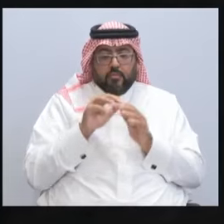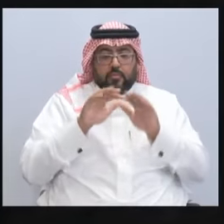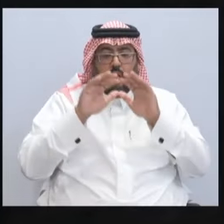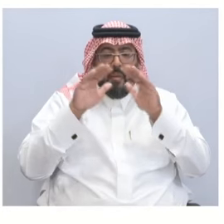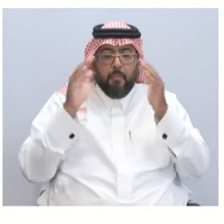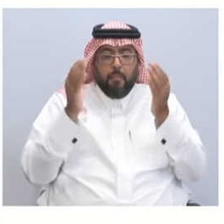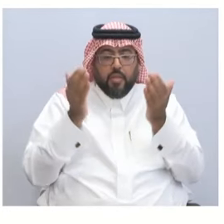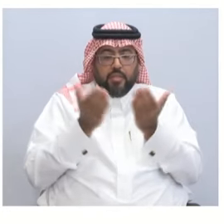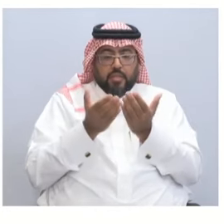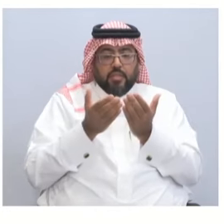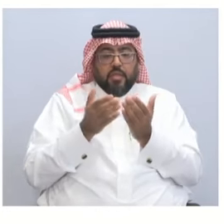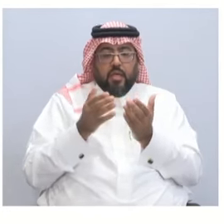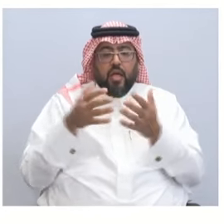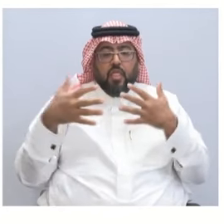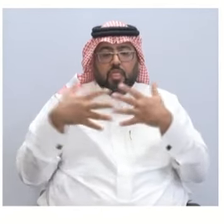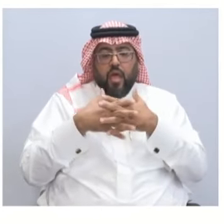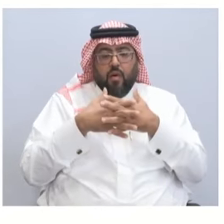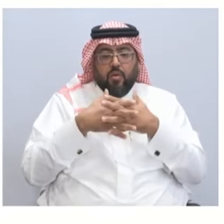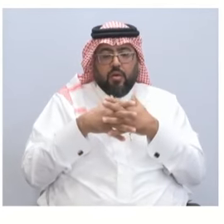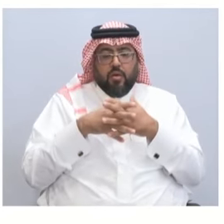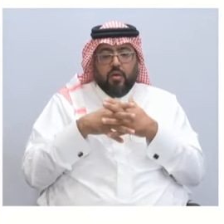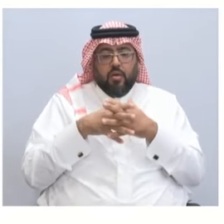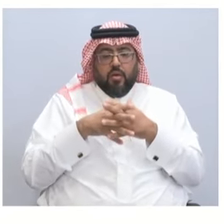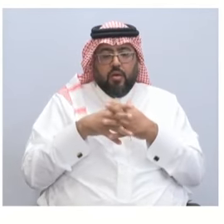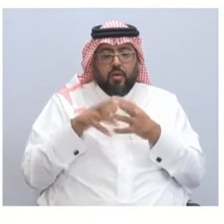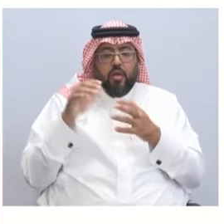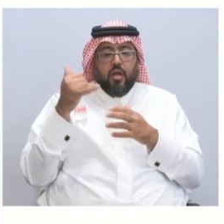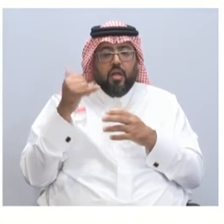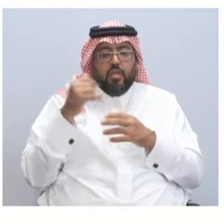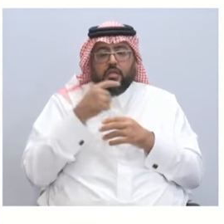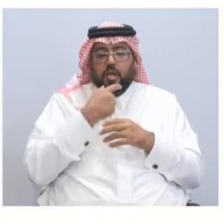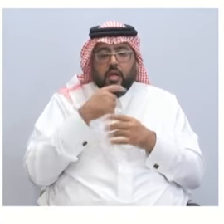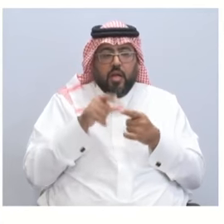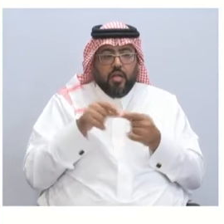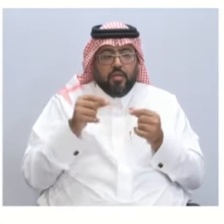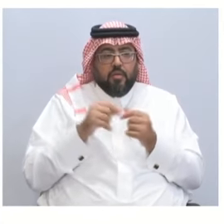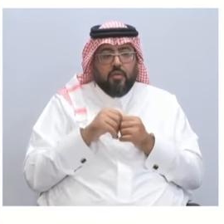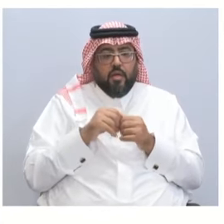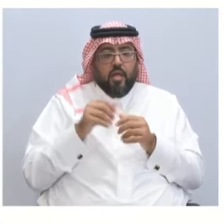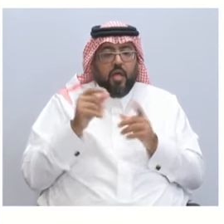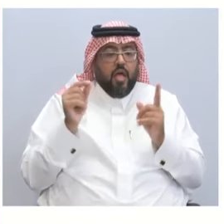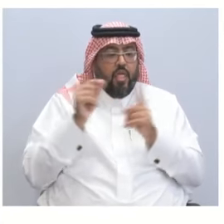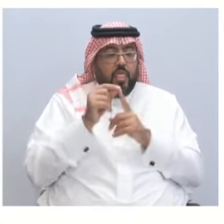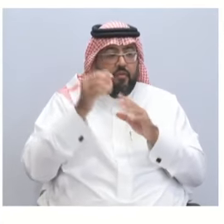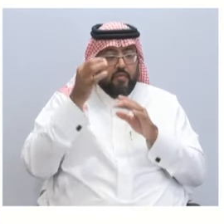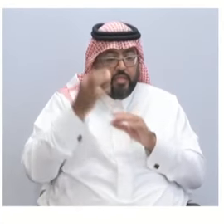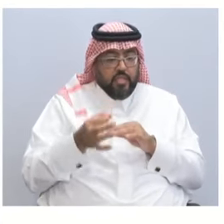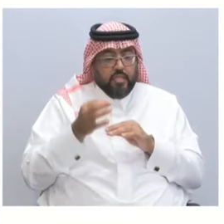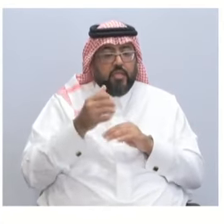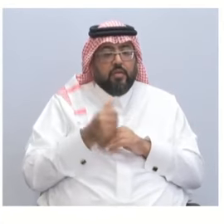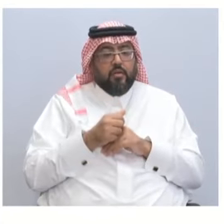التعاون لدول الخلج عربيه اهداف اساسيه اهداف